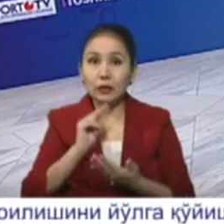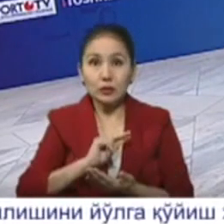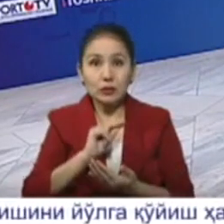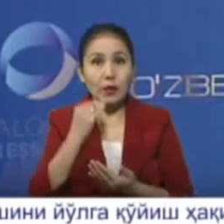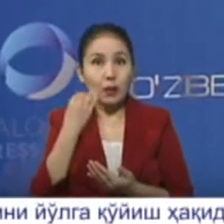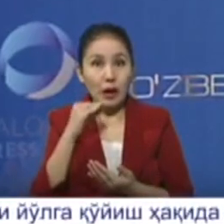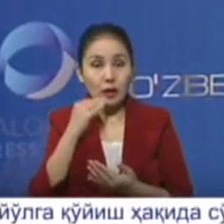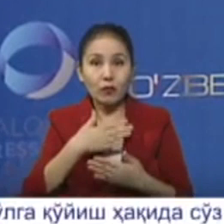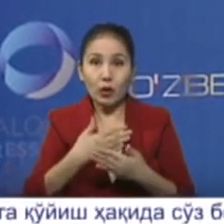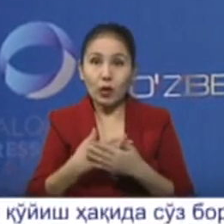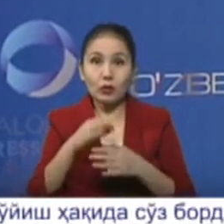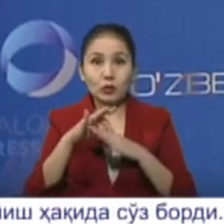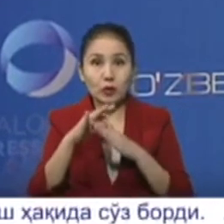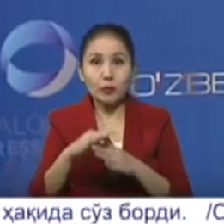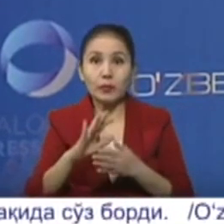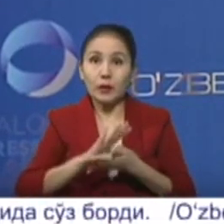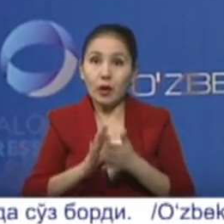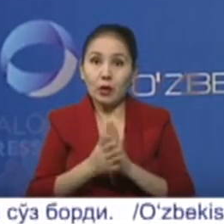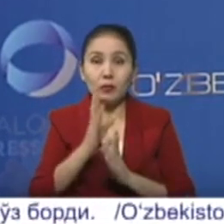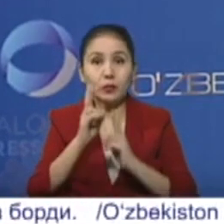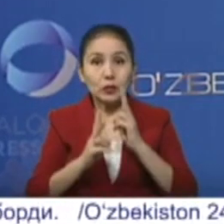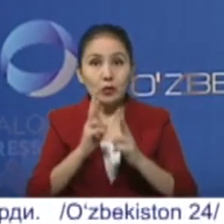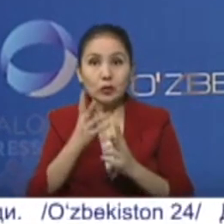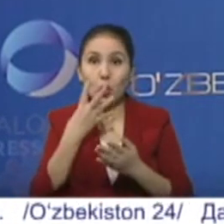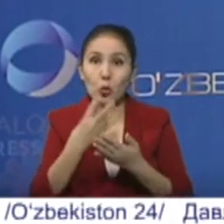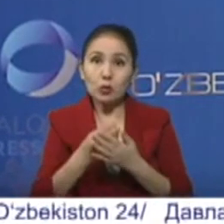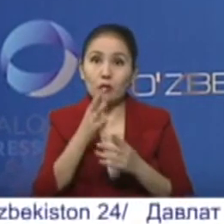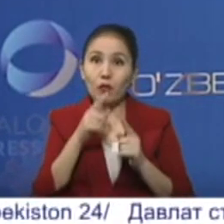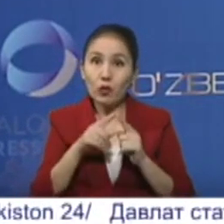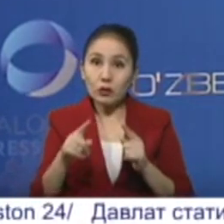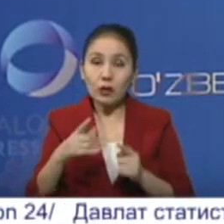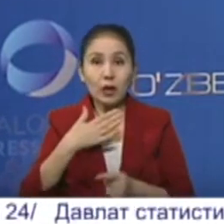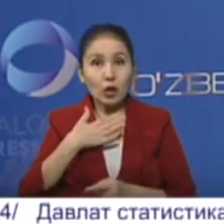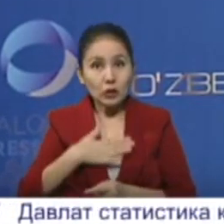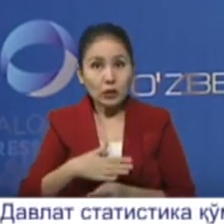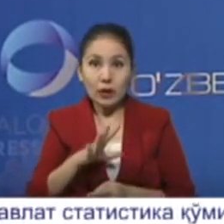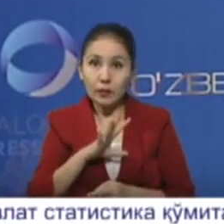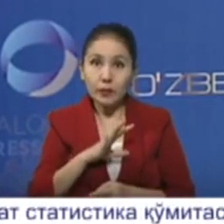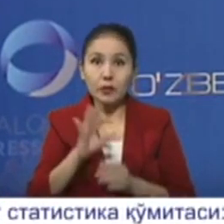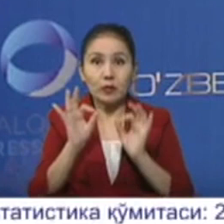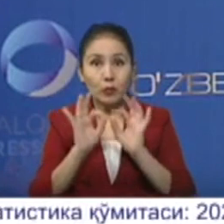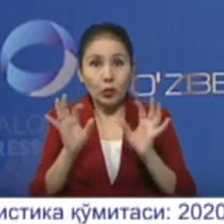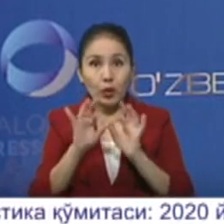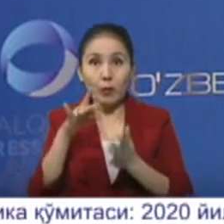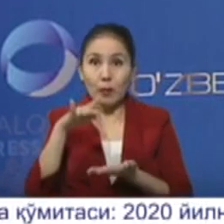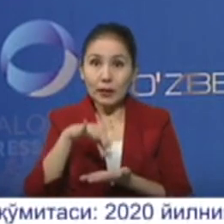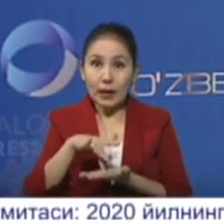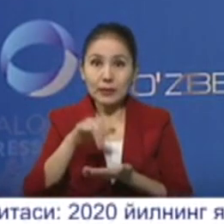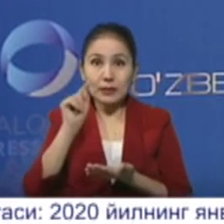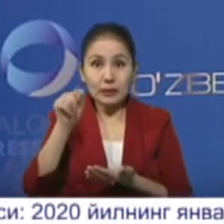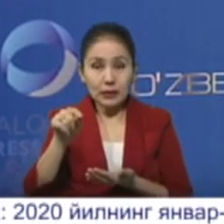samarali faoliyat ko'rsatmoqda? Aholi murojaatlari o'z vaqtida qanoatlantirilyaptimi? Muxbirlarimiz markazning